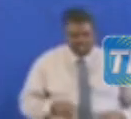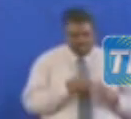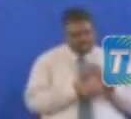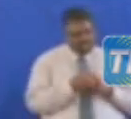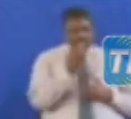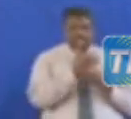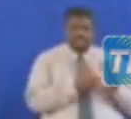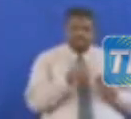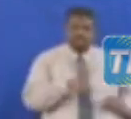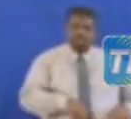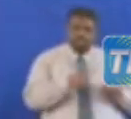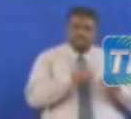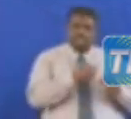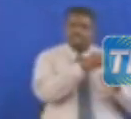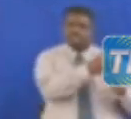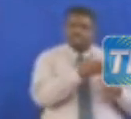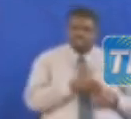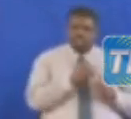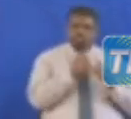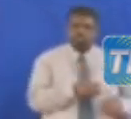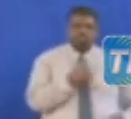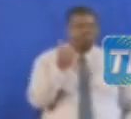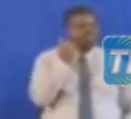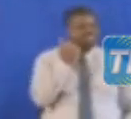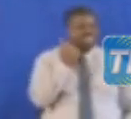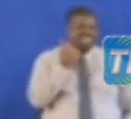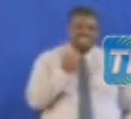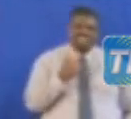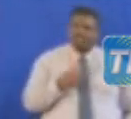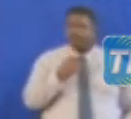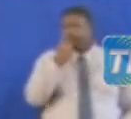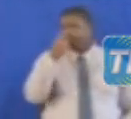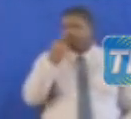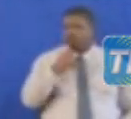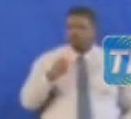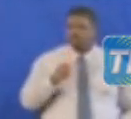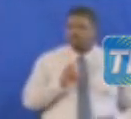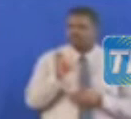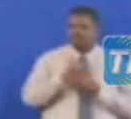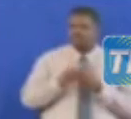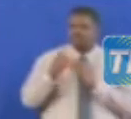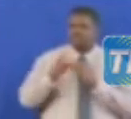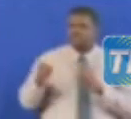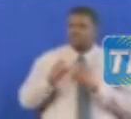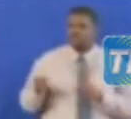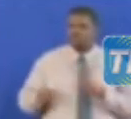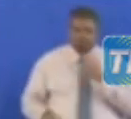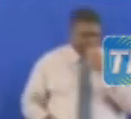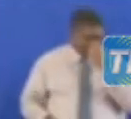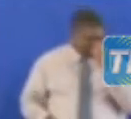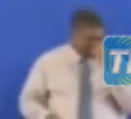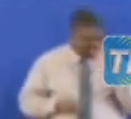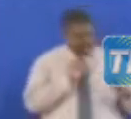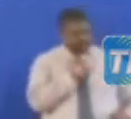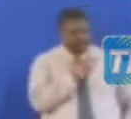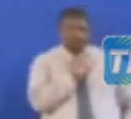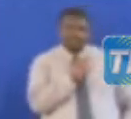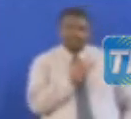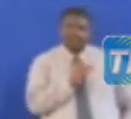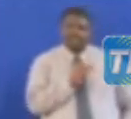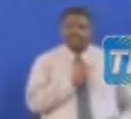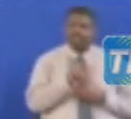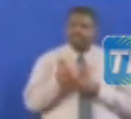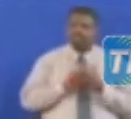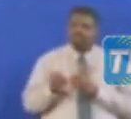katika maeneo yanayomilikiwa na shirika yaliyoko Mbezi Beach Makonde katika halmashauri ya manispaa ya Kinondoni na Tabata Bima